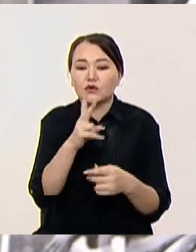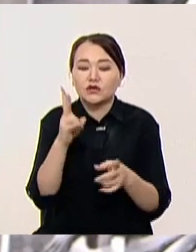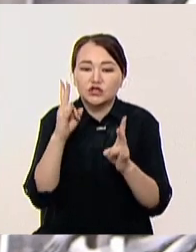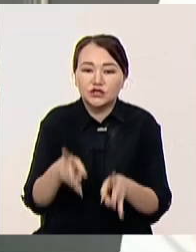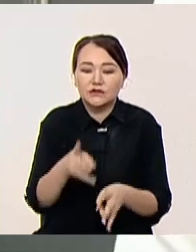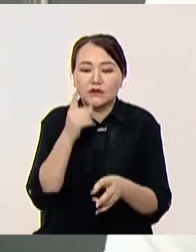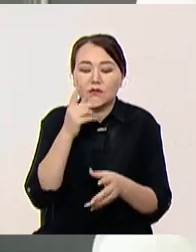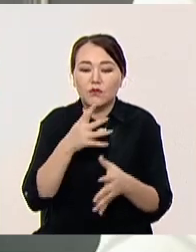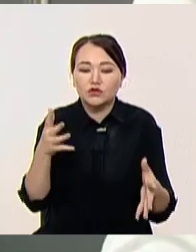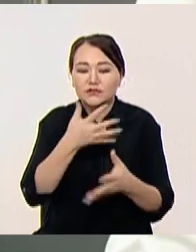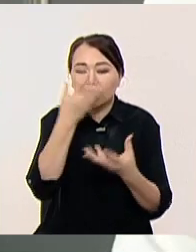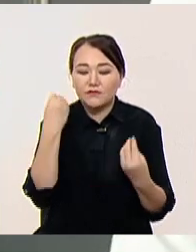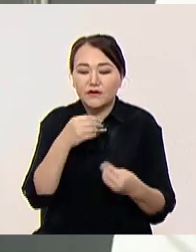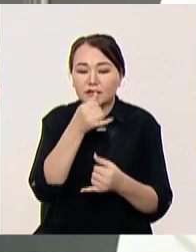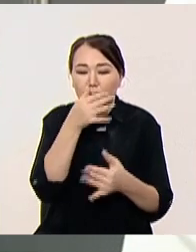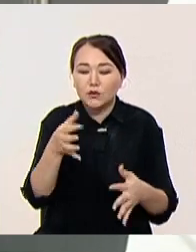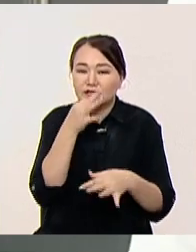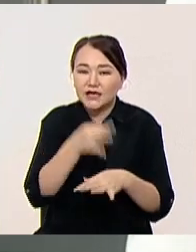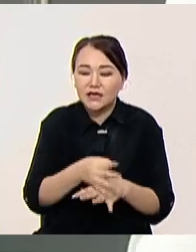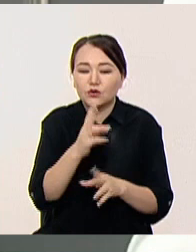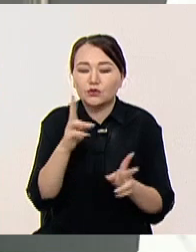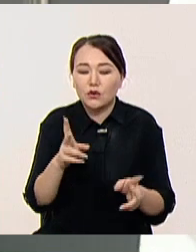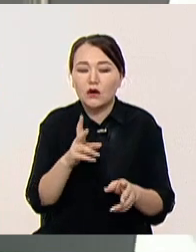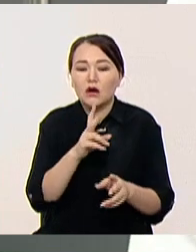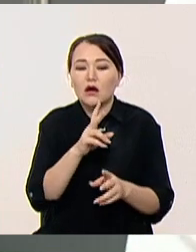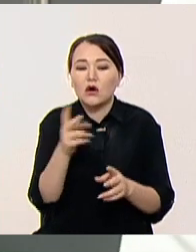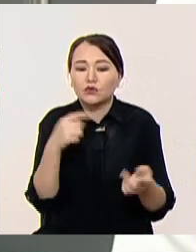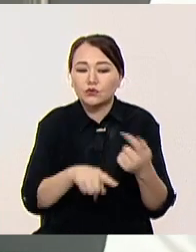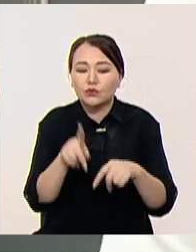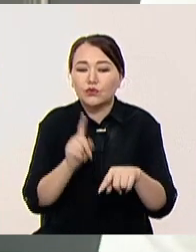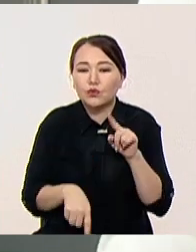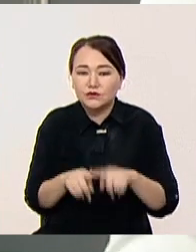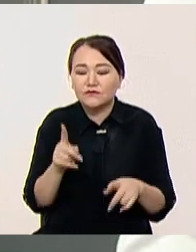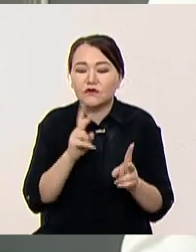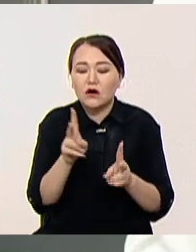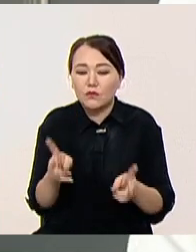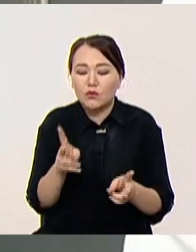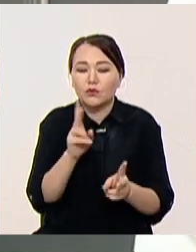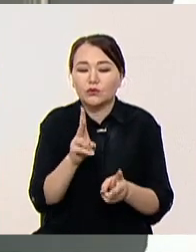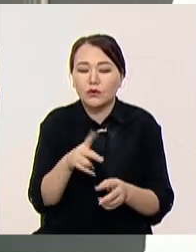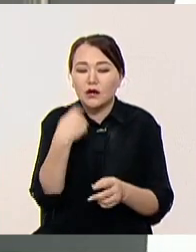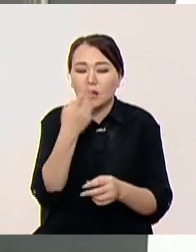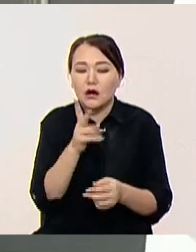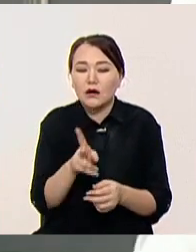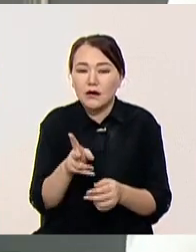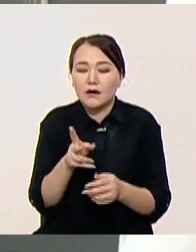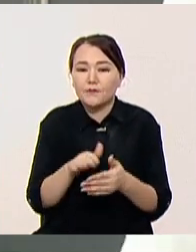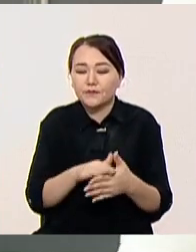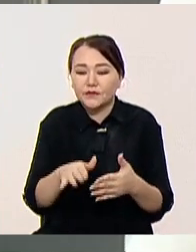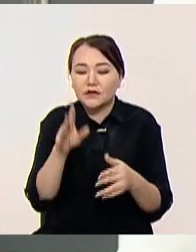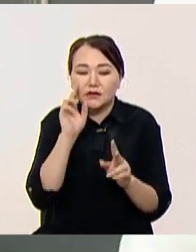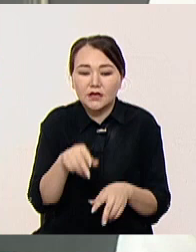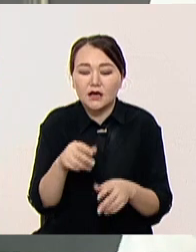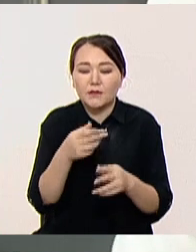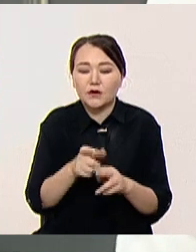они забывают, не могут сказать, кто кому, кем приходится, кто есть кто. В общем,